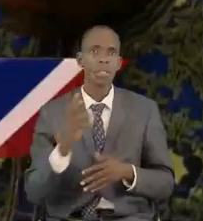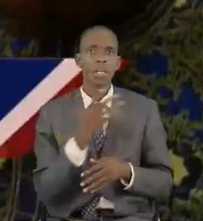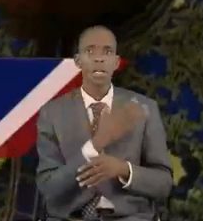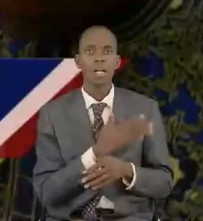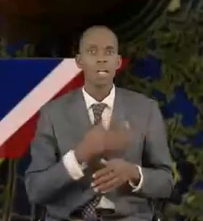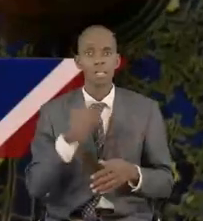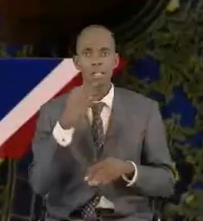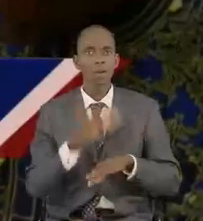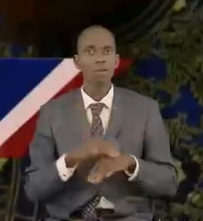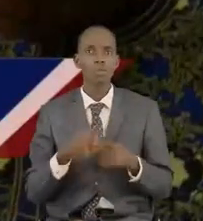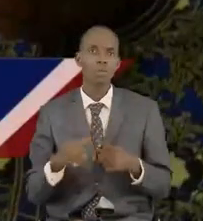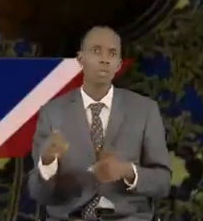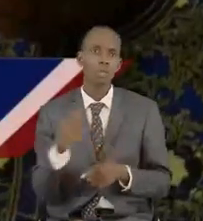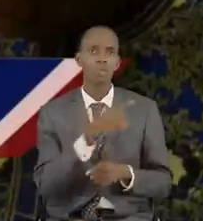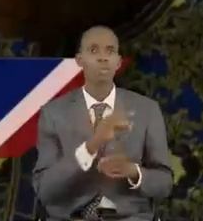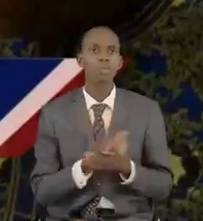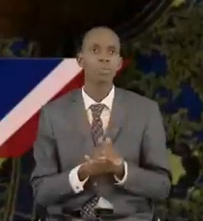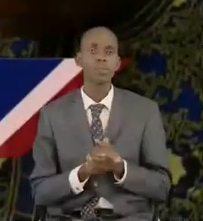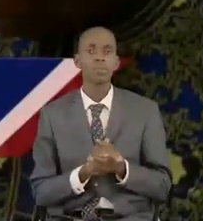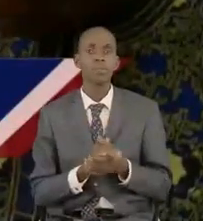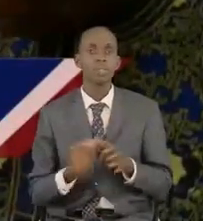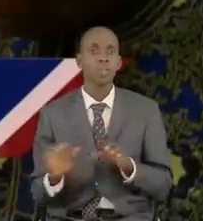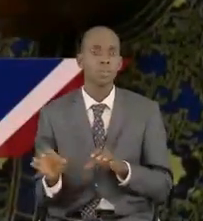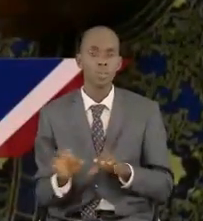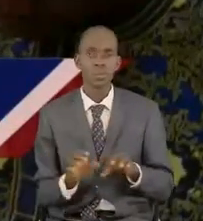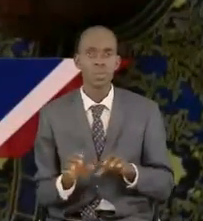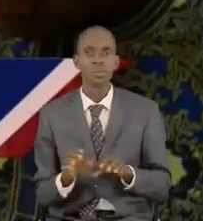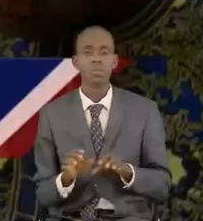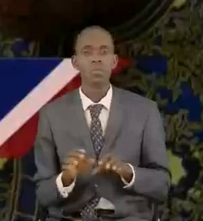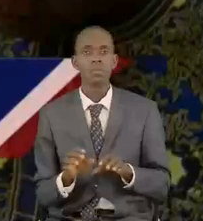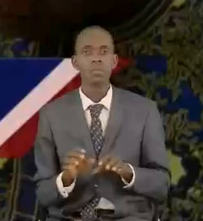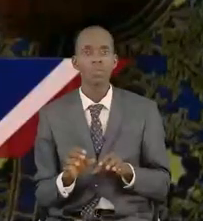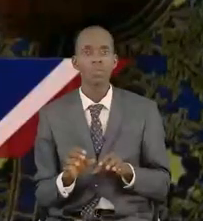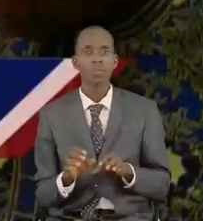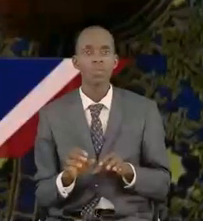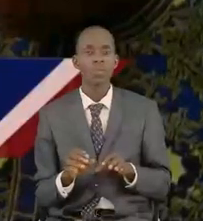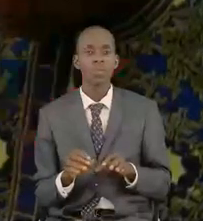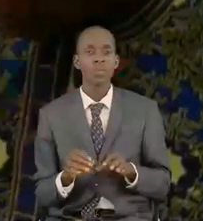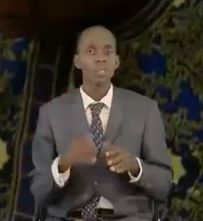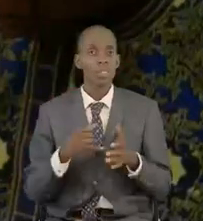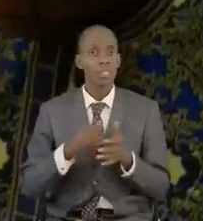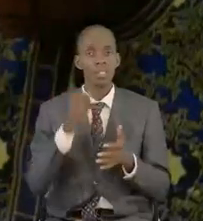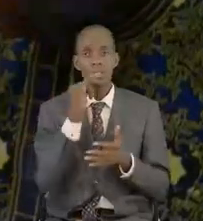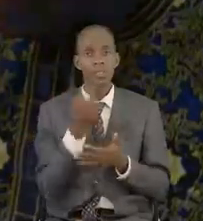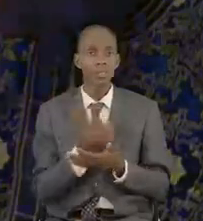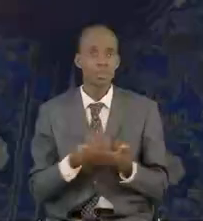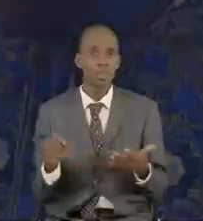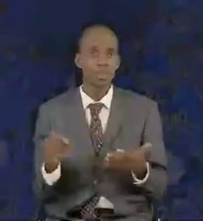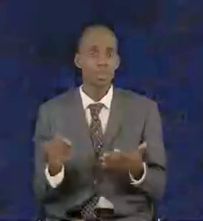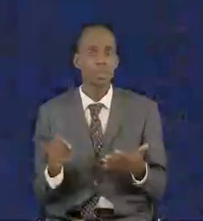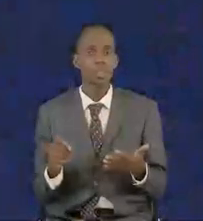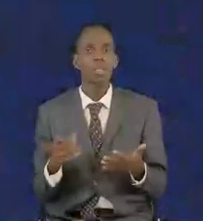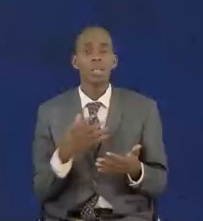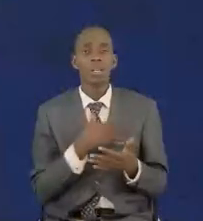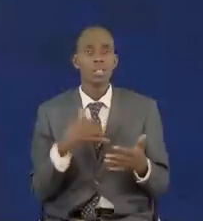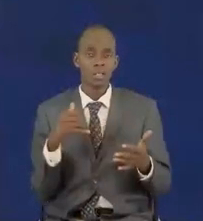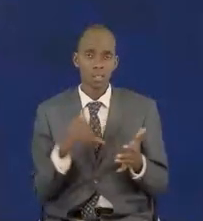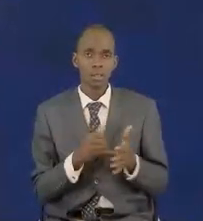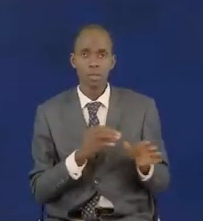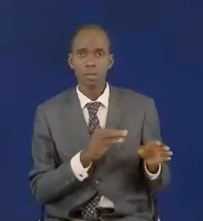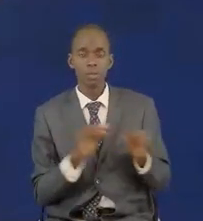46 et il leur dit ainsi il est écrit que le